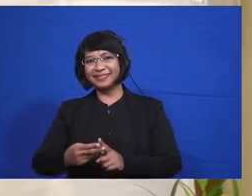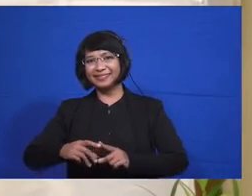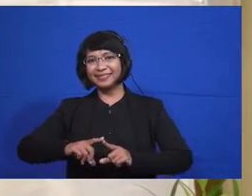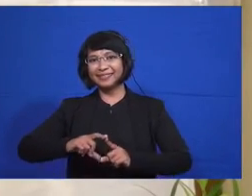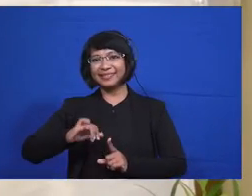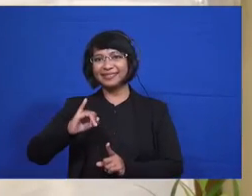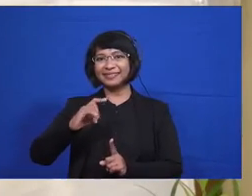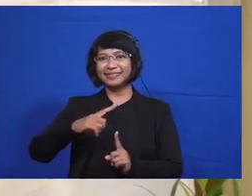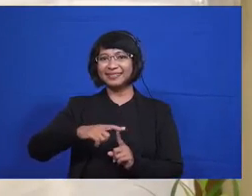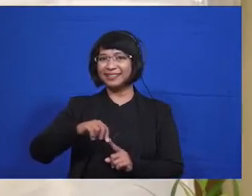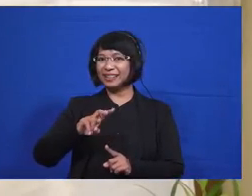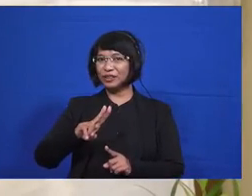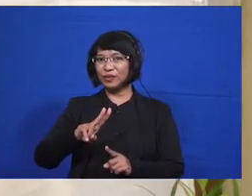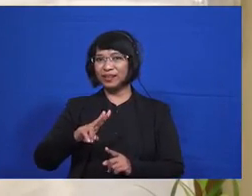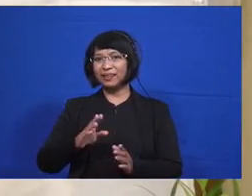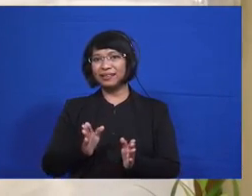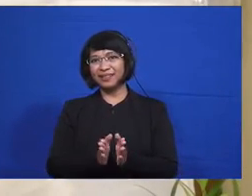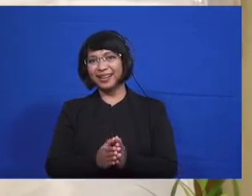Budi